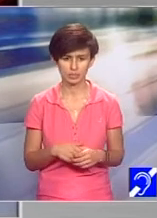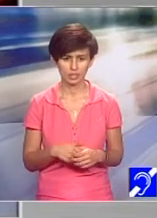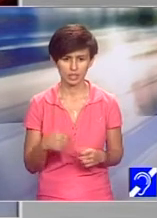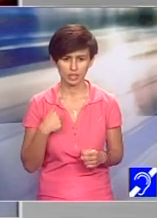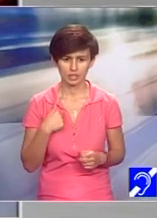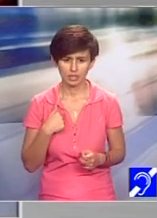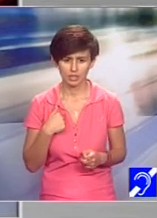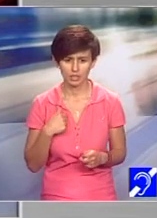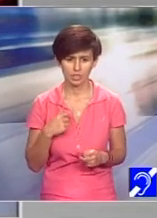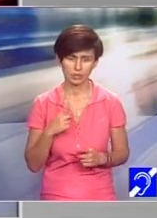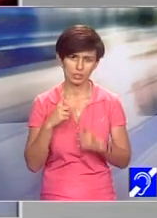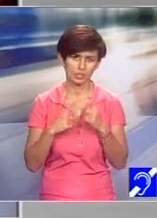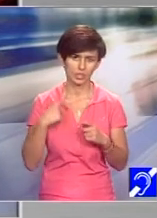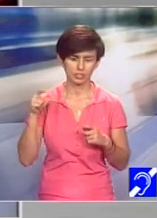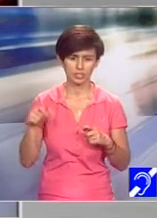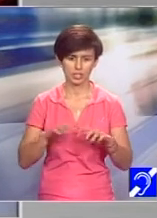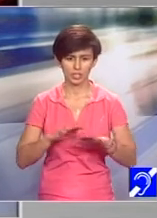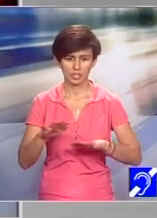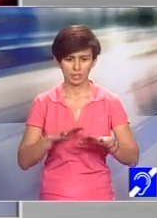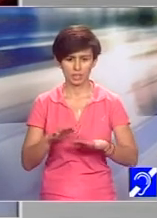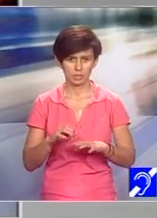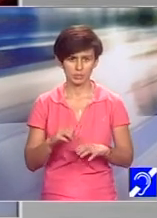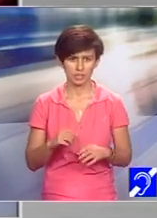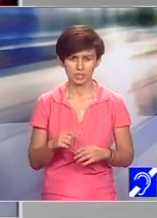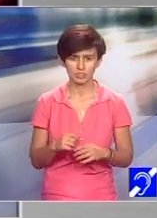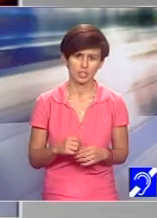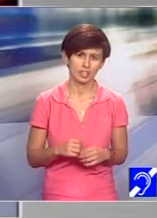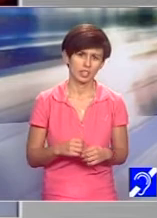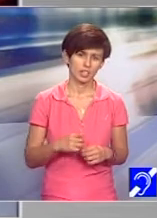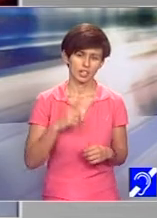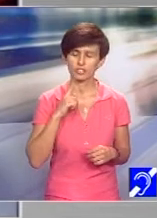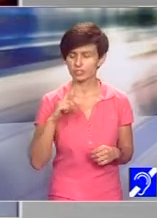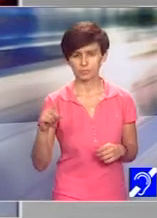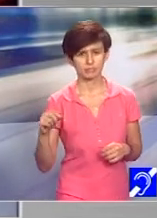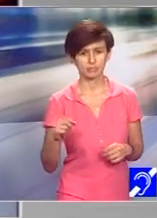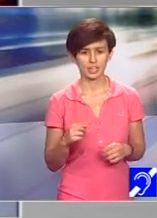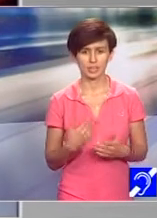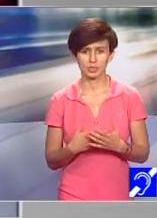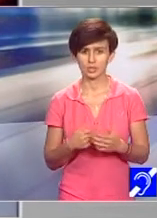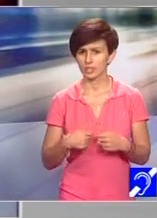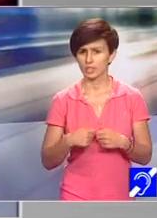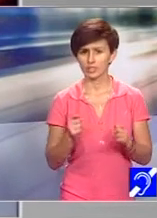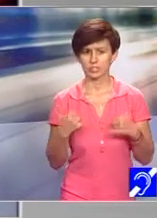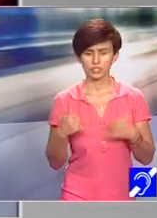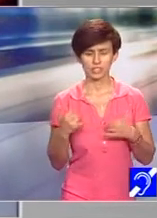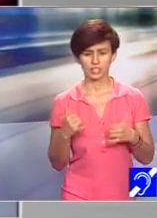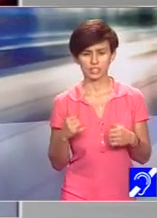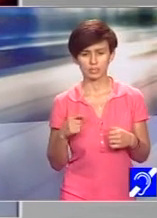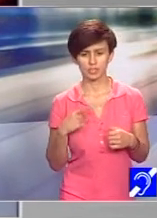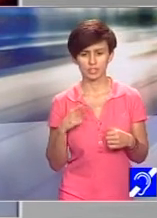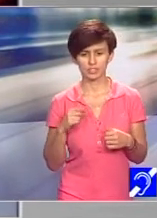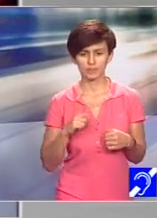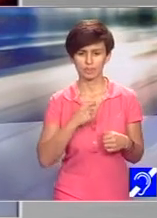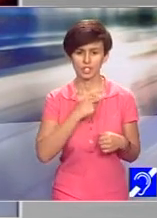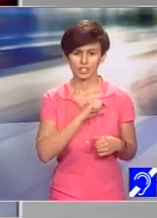fiu în locul managerului, îți vine să te iei, să te duci. Că toate să spargă în capul lui până la urmă și a directorului medical, orice se întâmplă. Până reușesc să-ți formez